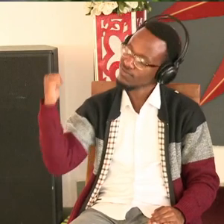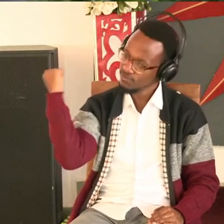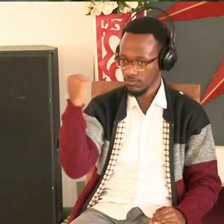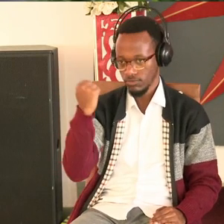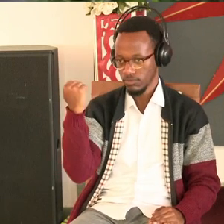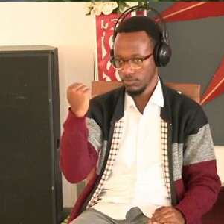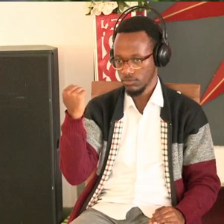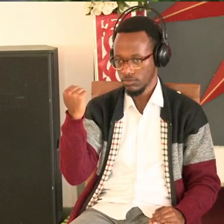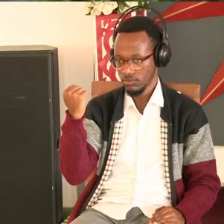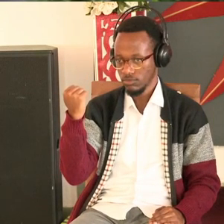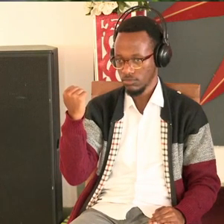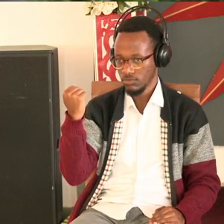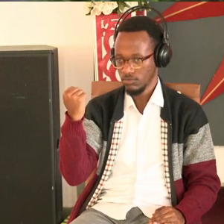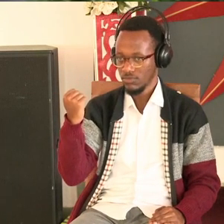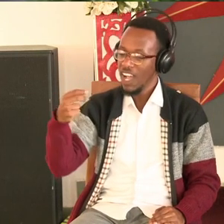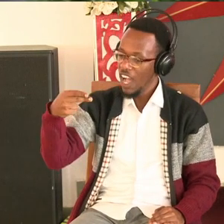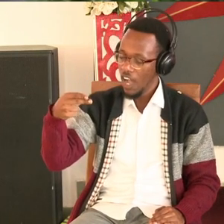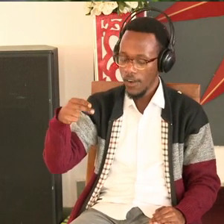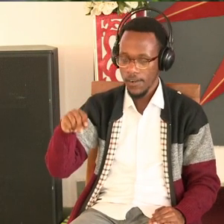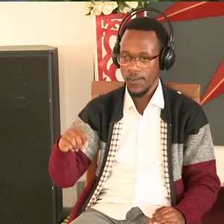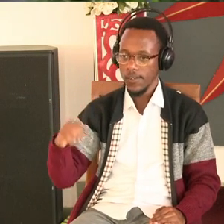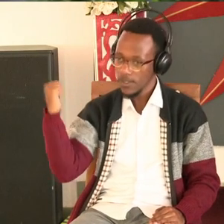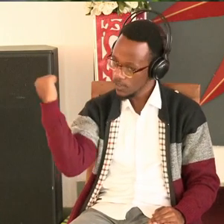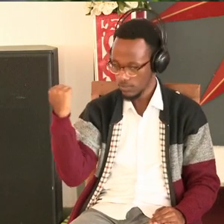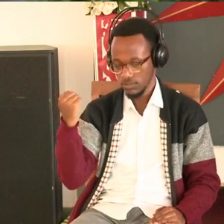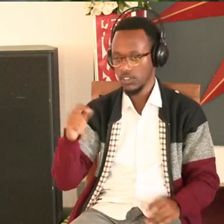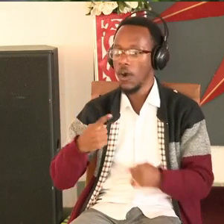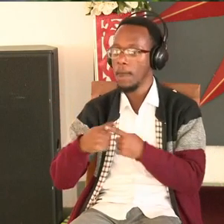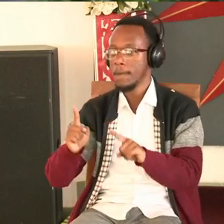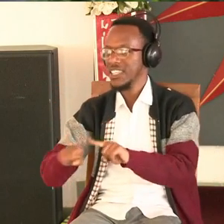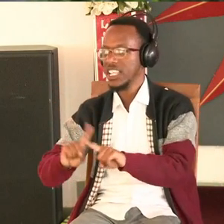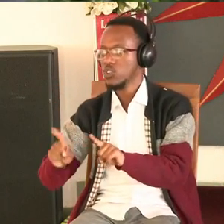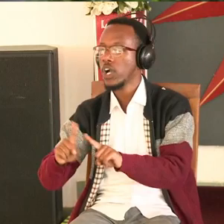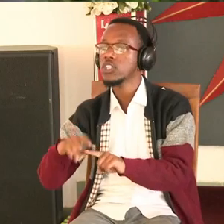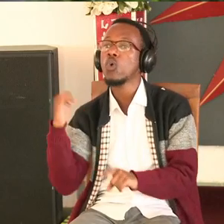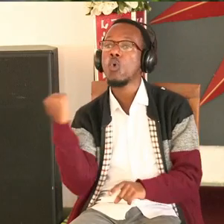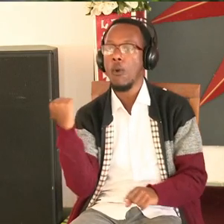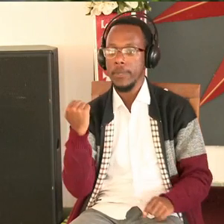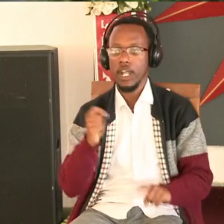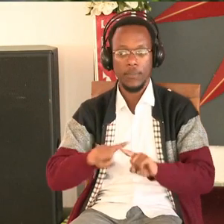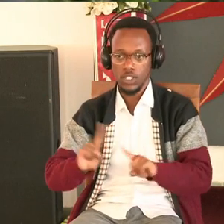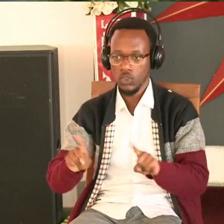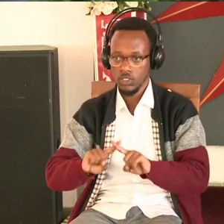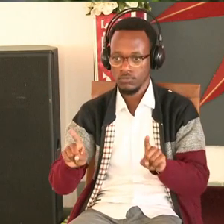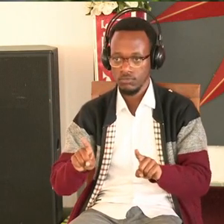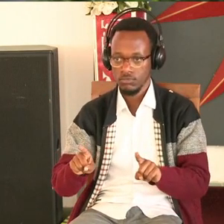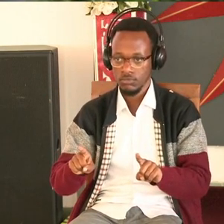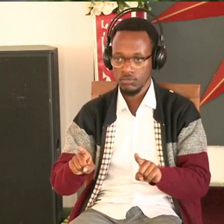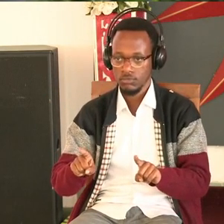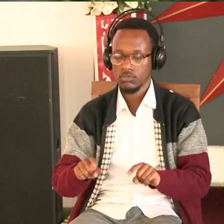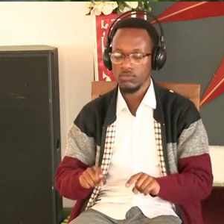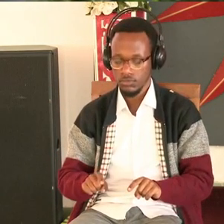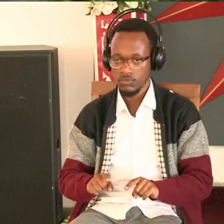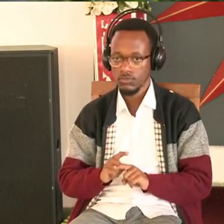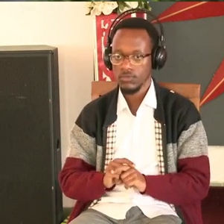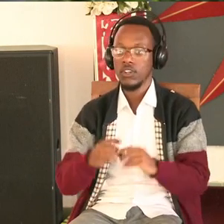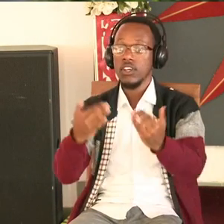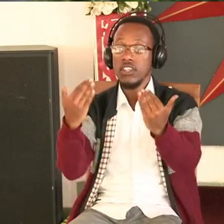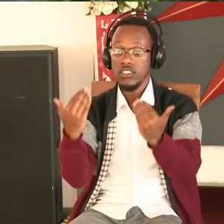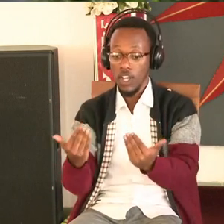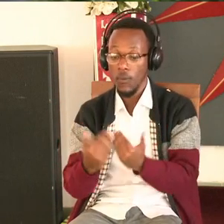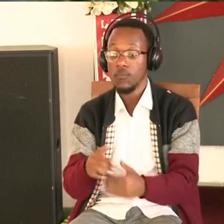wese azakizwa. Il faut aussi souligner que le baptême